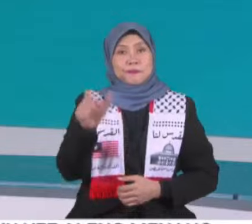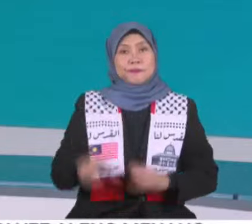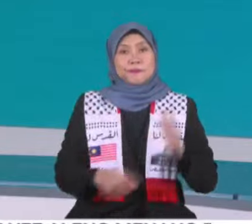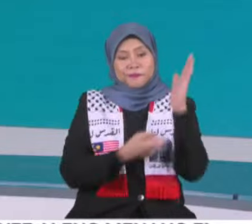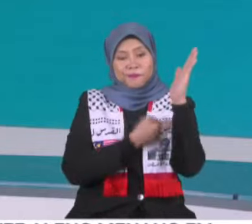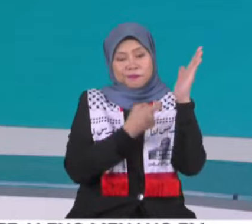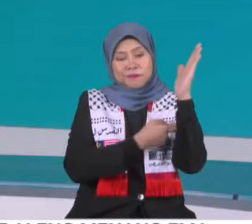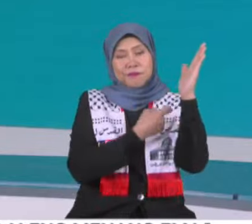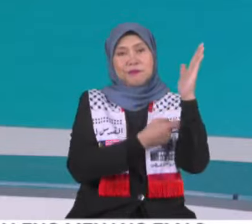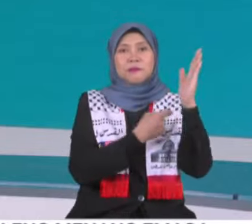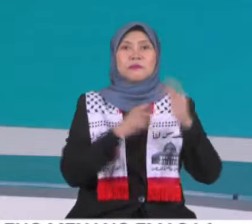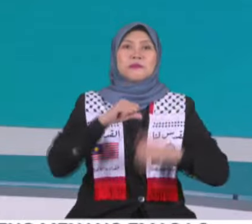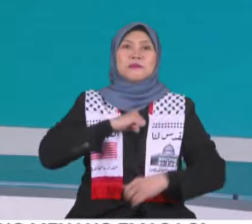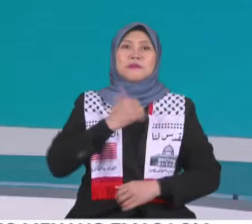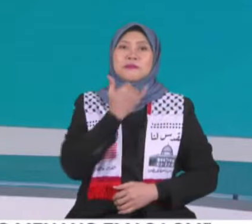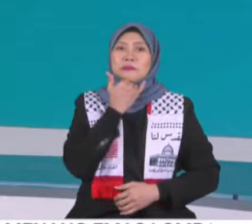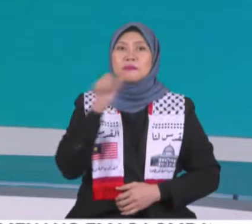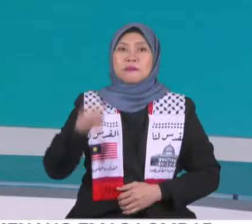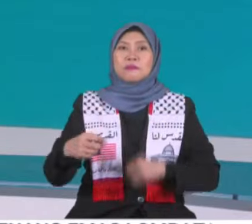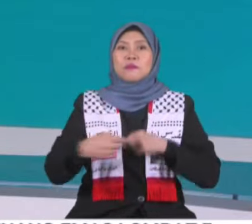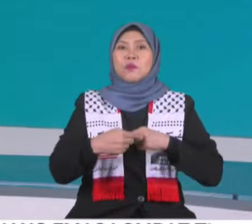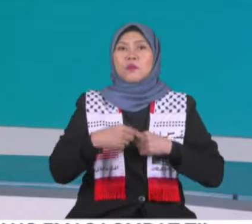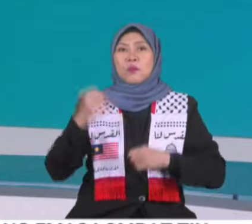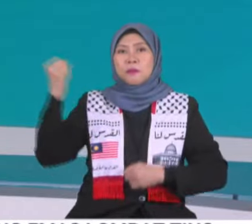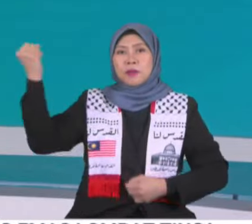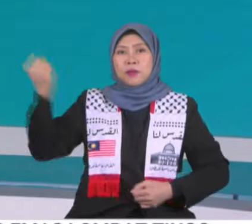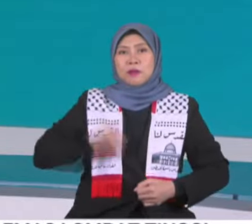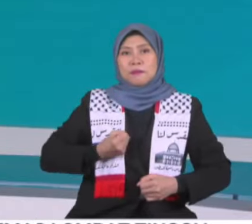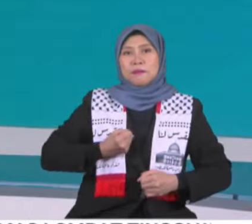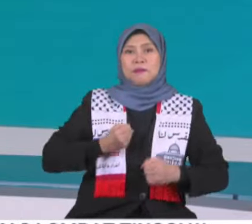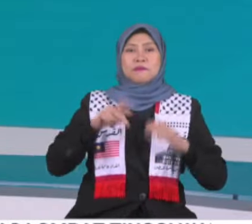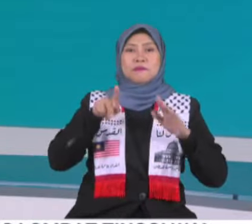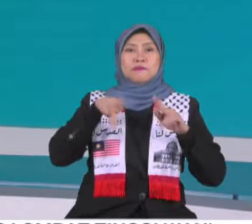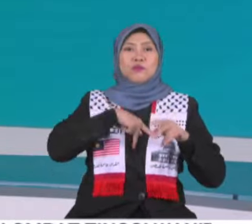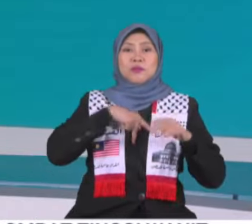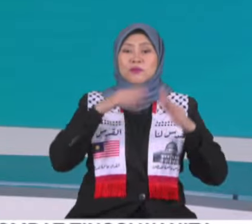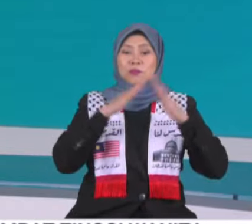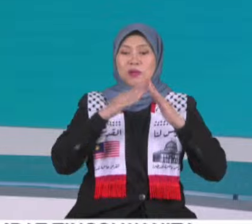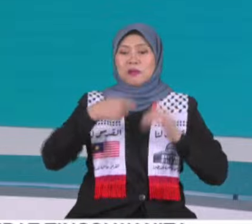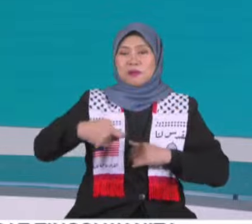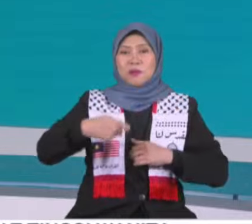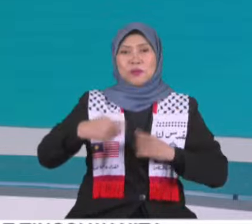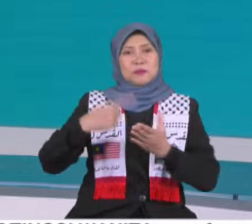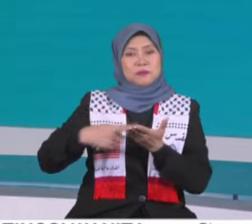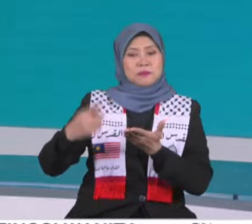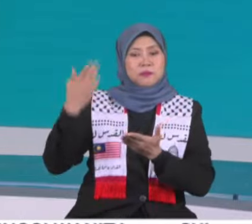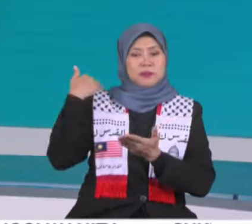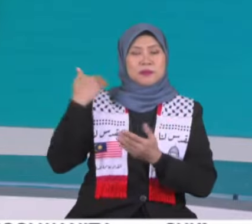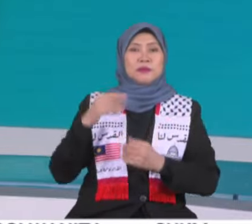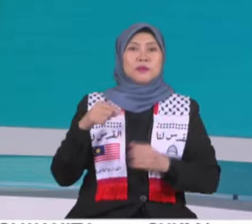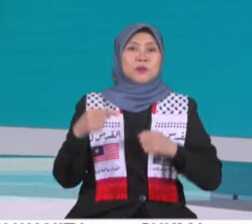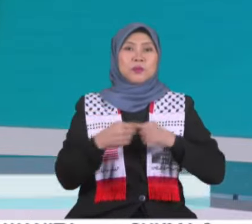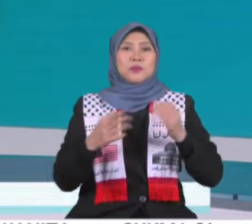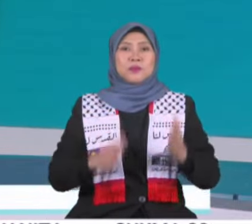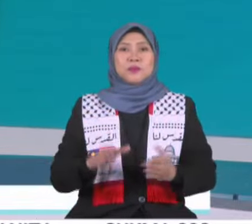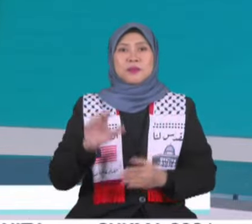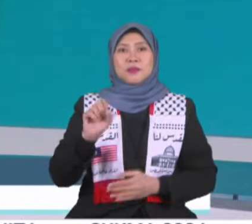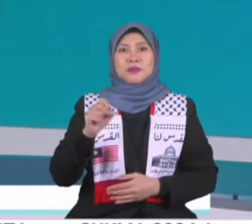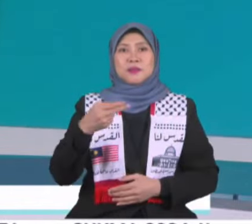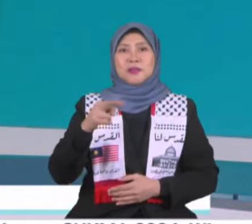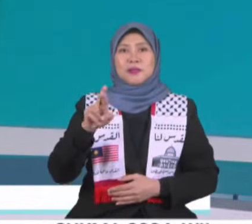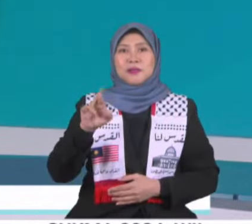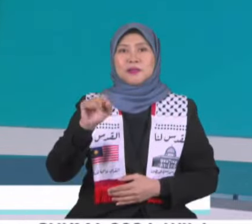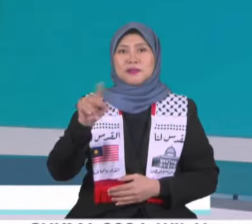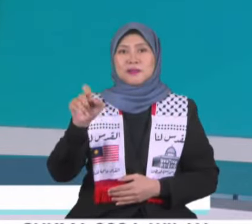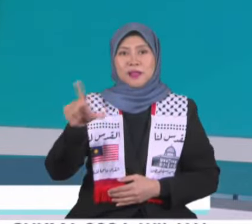Seorang penori getah mengaku bersalah atas pertuduhan menikam pemilik rumah yang disewa minggu lepas. Tertuduh Muhammad Syahrizal